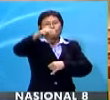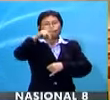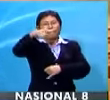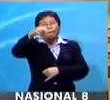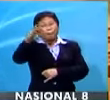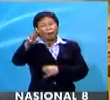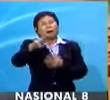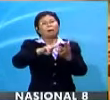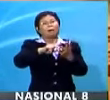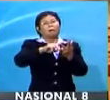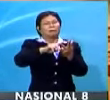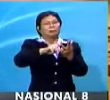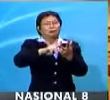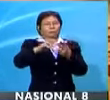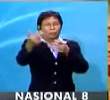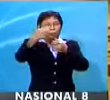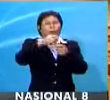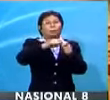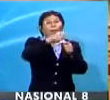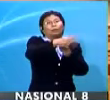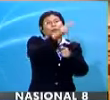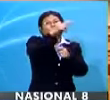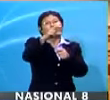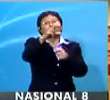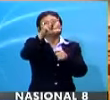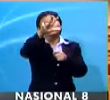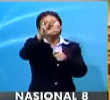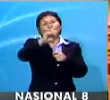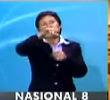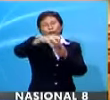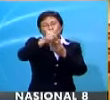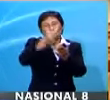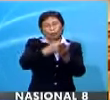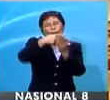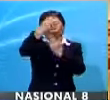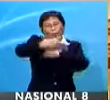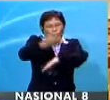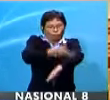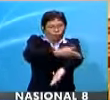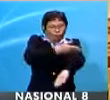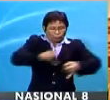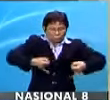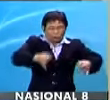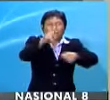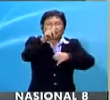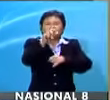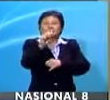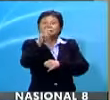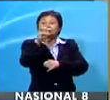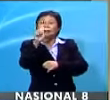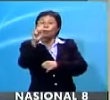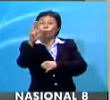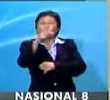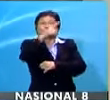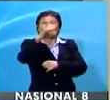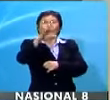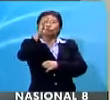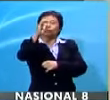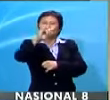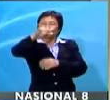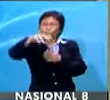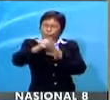pakej sat melibatkan kos r32 juta projek naik taraf Jalan tawaau Sempurna rm70